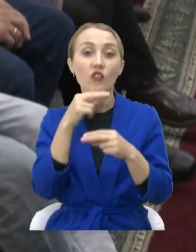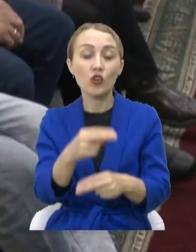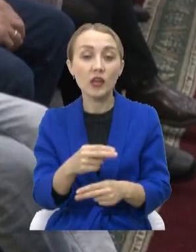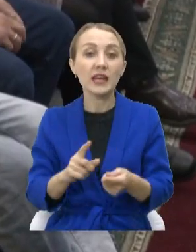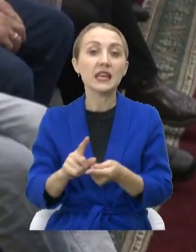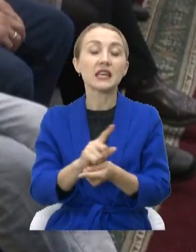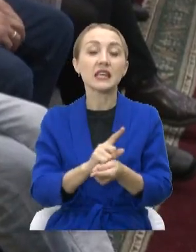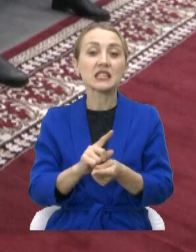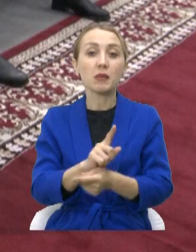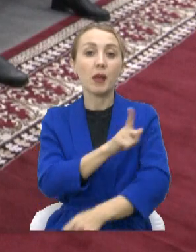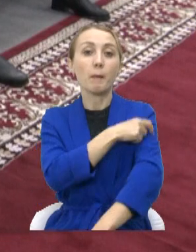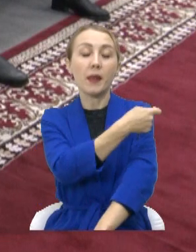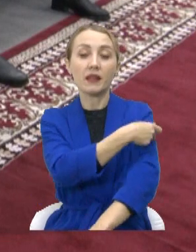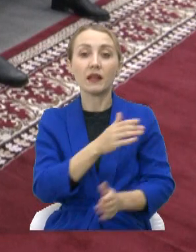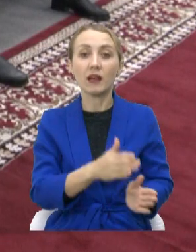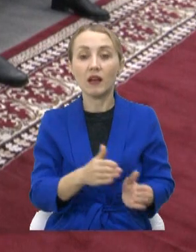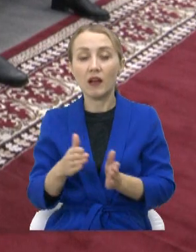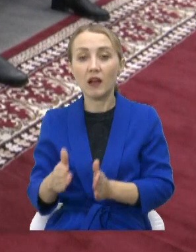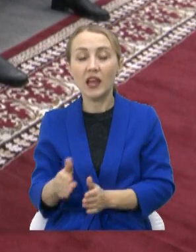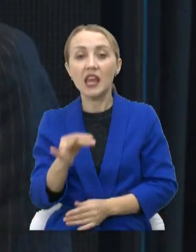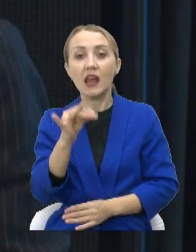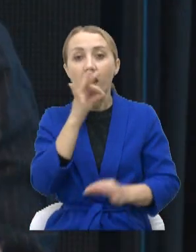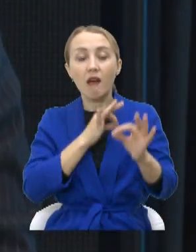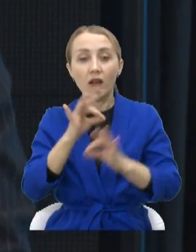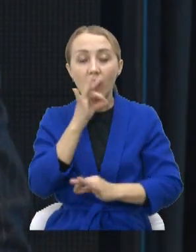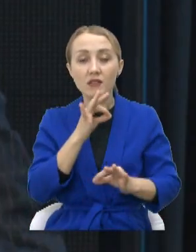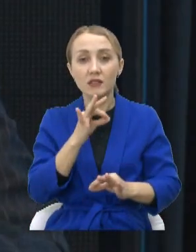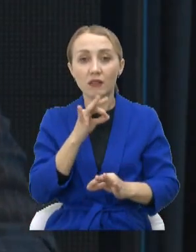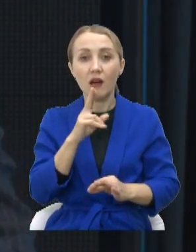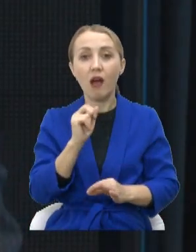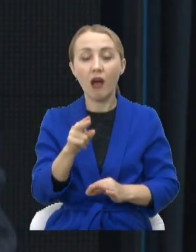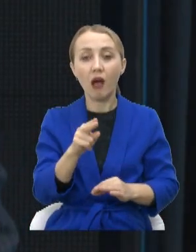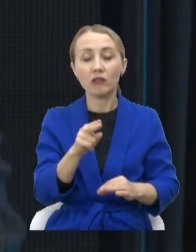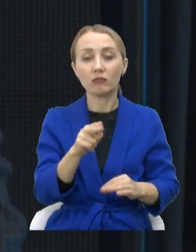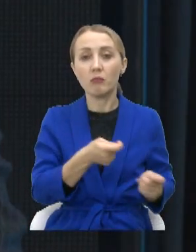медицинских информационных систем и локализации фармпрепаратов.